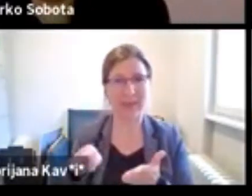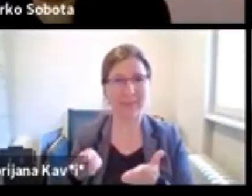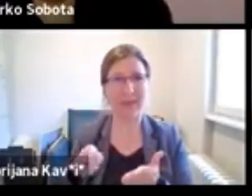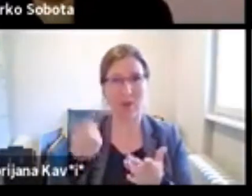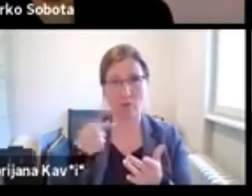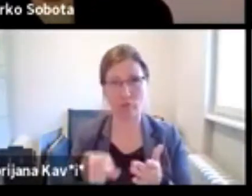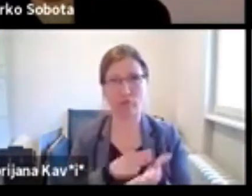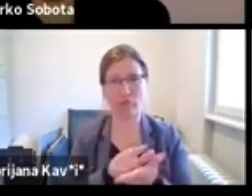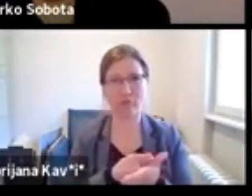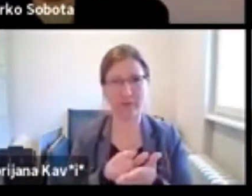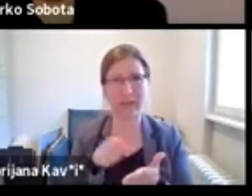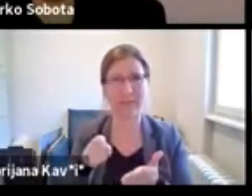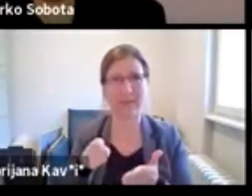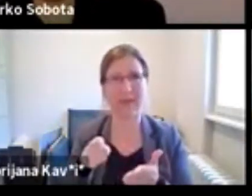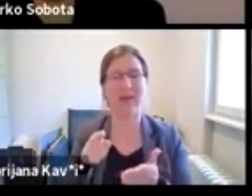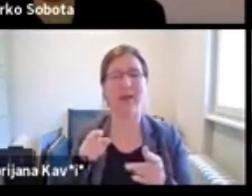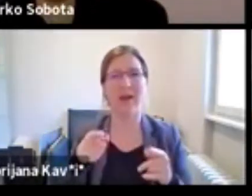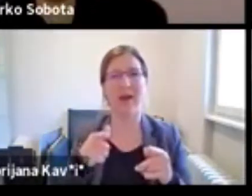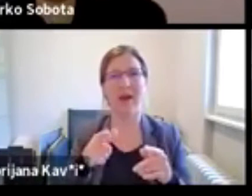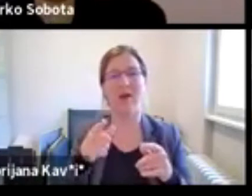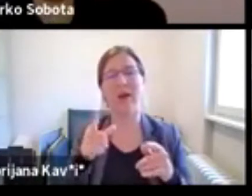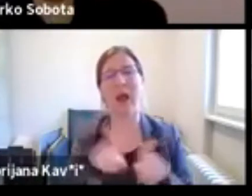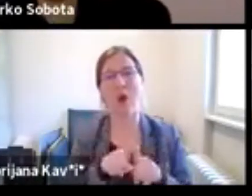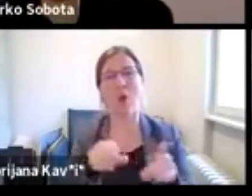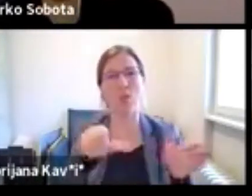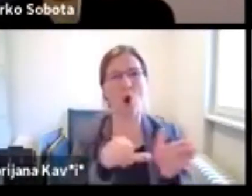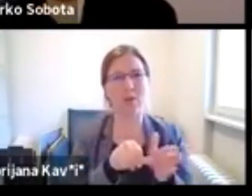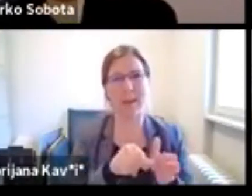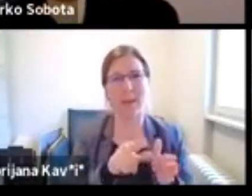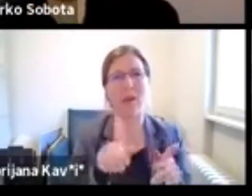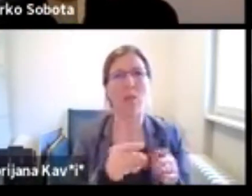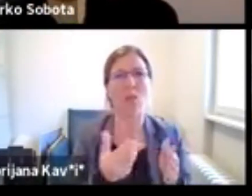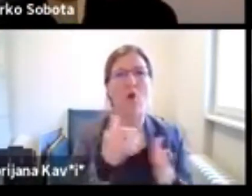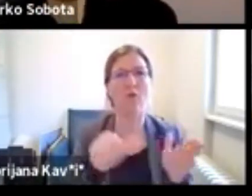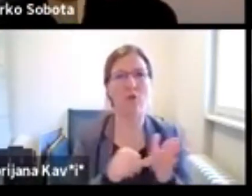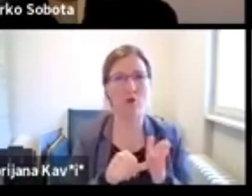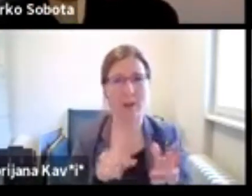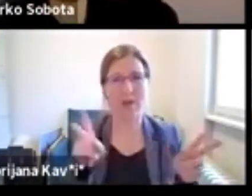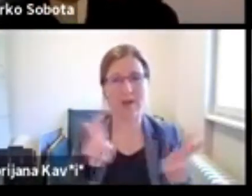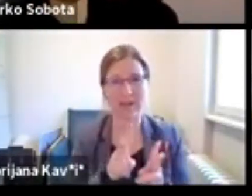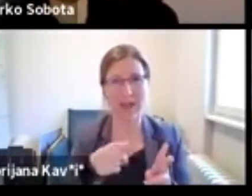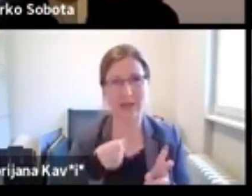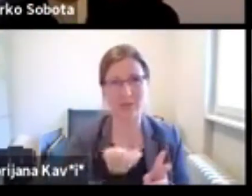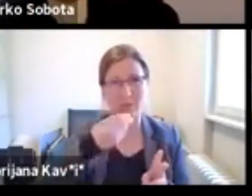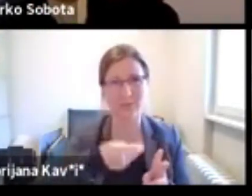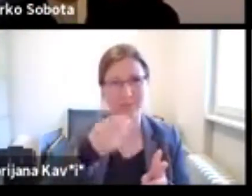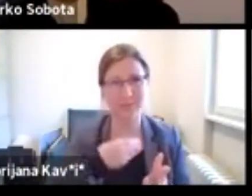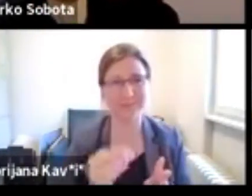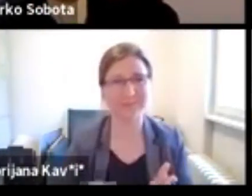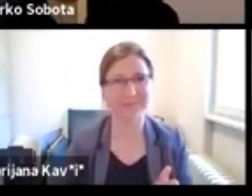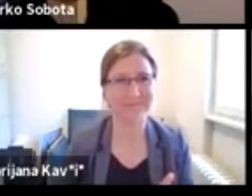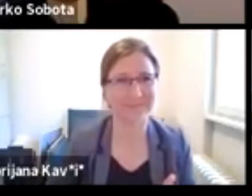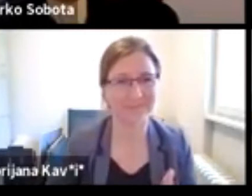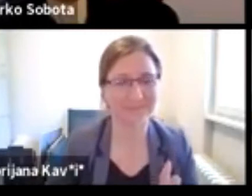u ovom našem novo normalnom, je novo, ali normalno nije, doba. Dorijana, molimo vas, imat